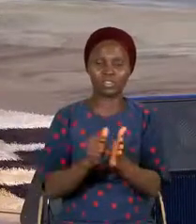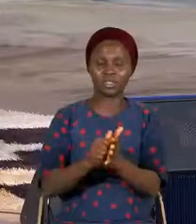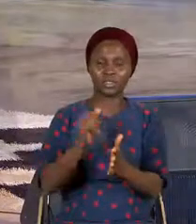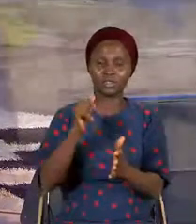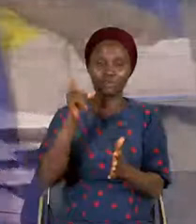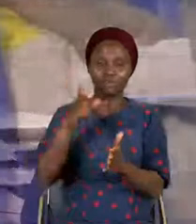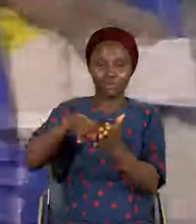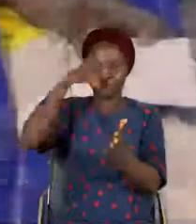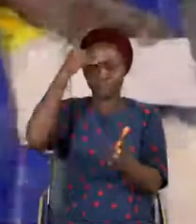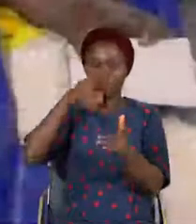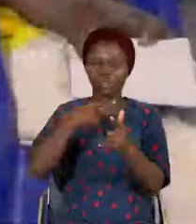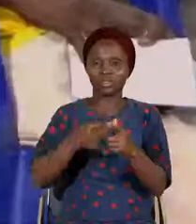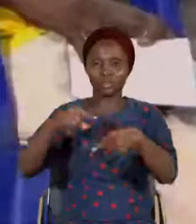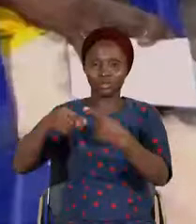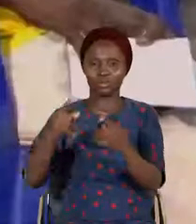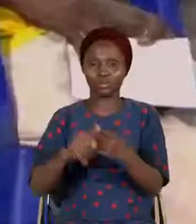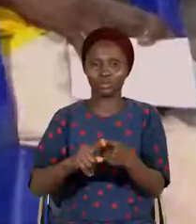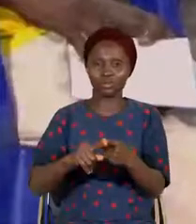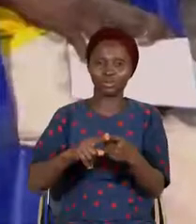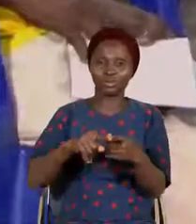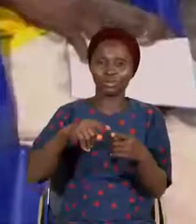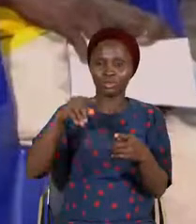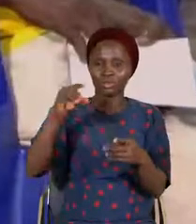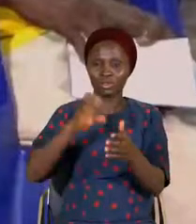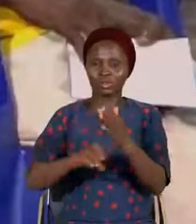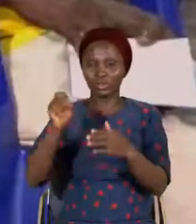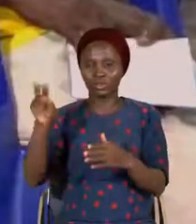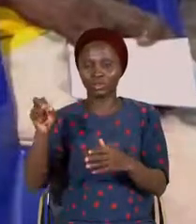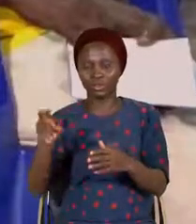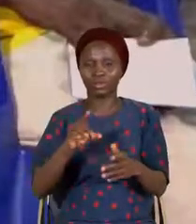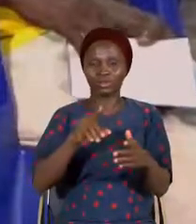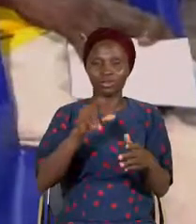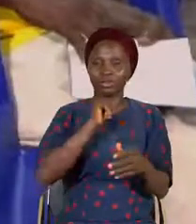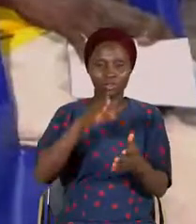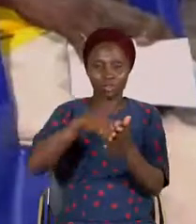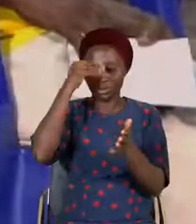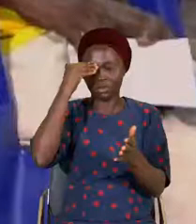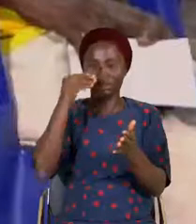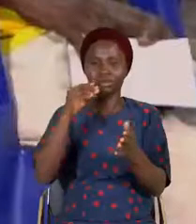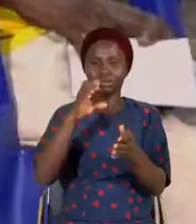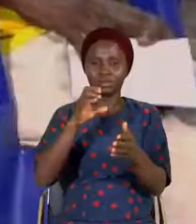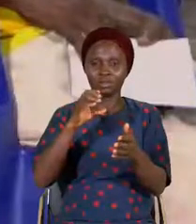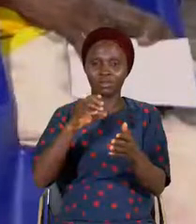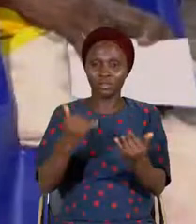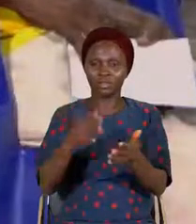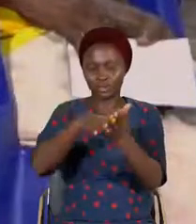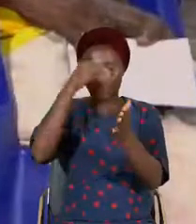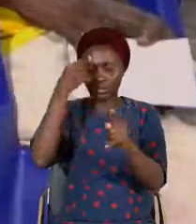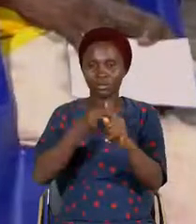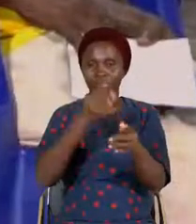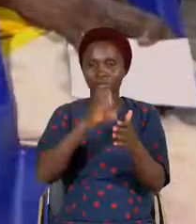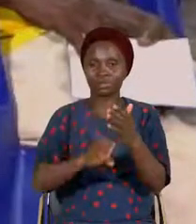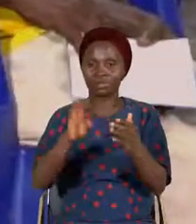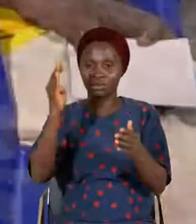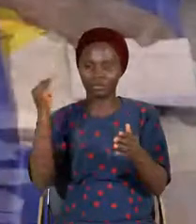vous parcourez, vous survolez cet enseignement en une étude et vous allez, non, on ne survole pas les choses comme ça parce